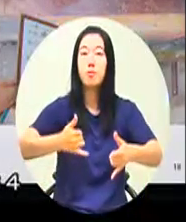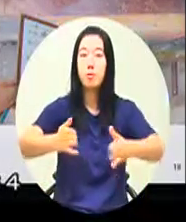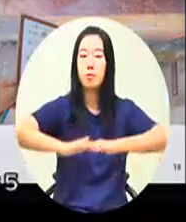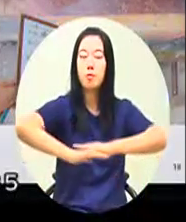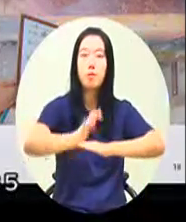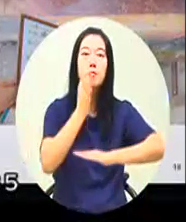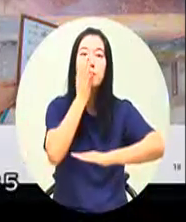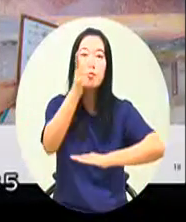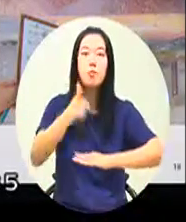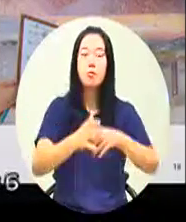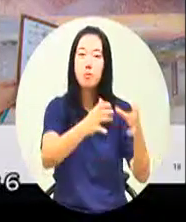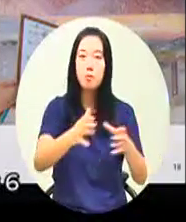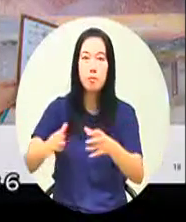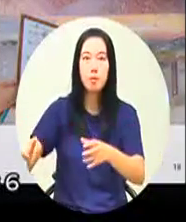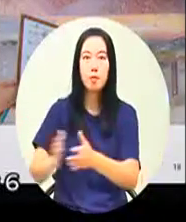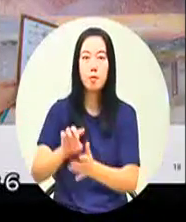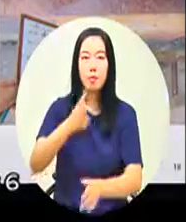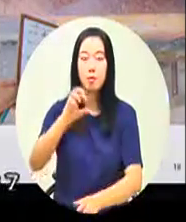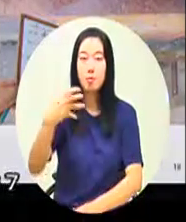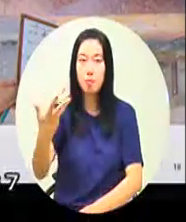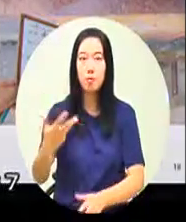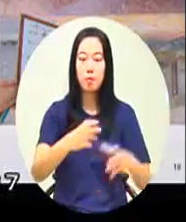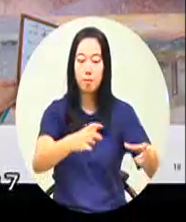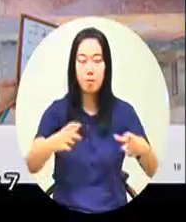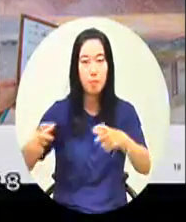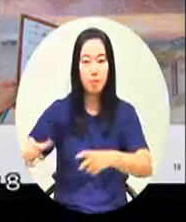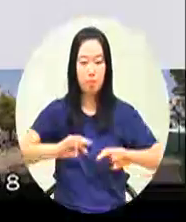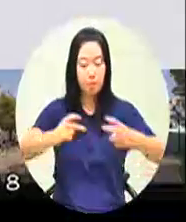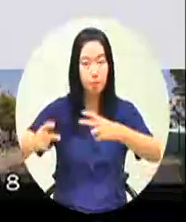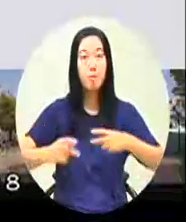208座的一个人孔盖的一个调整作业。